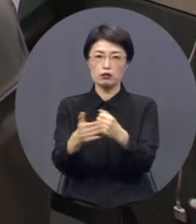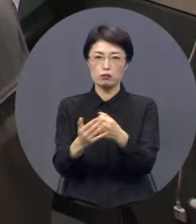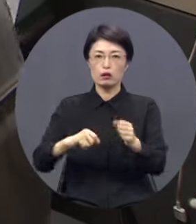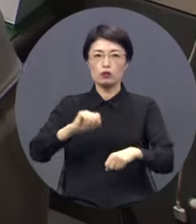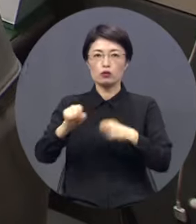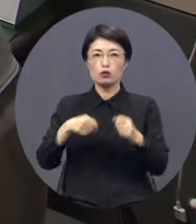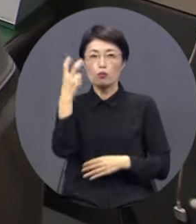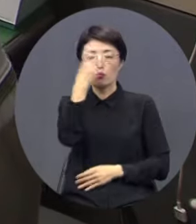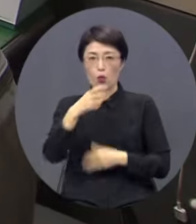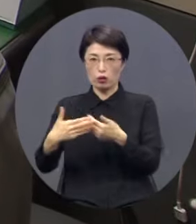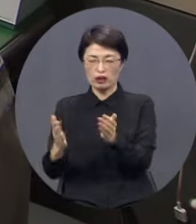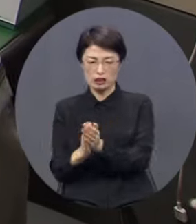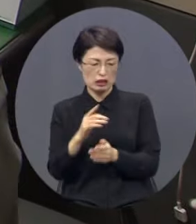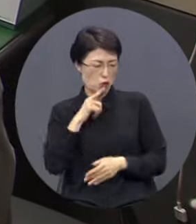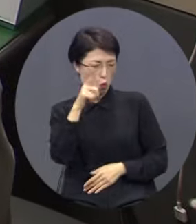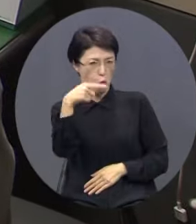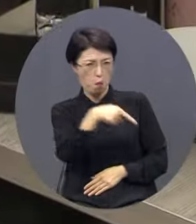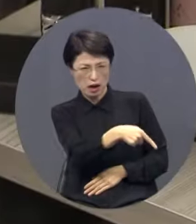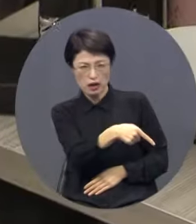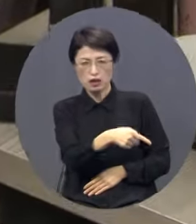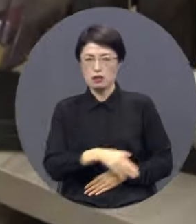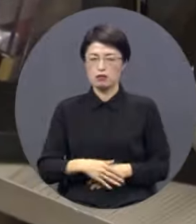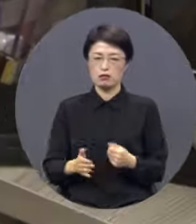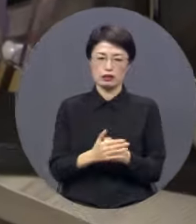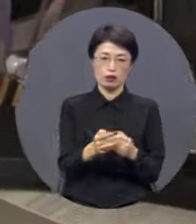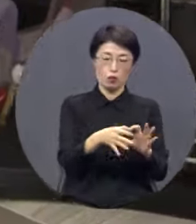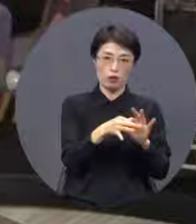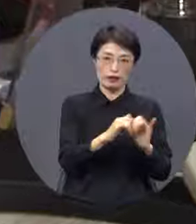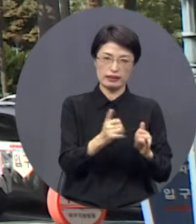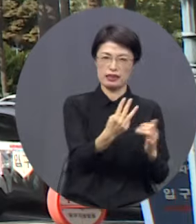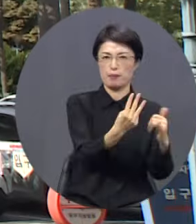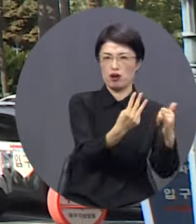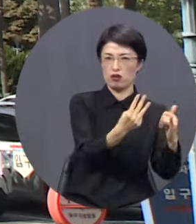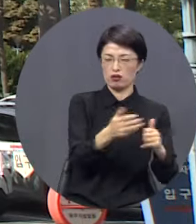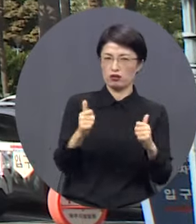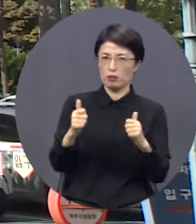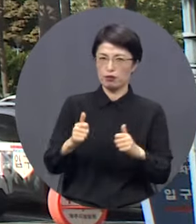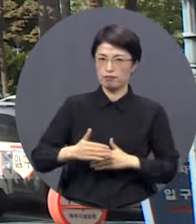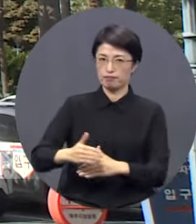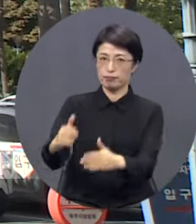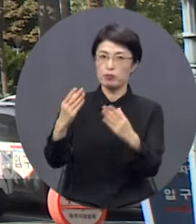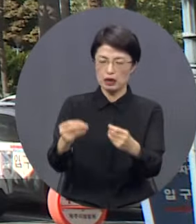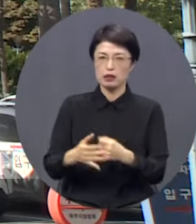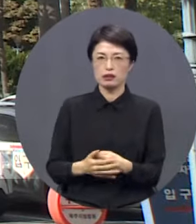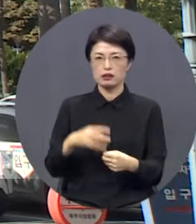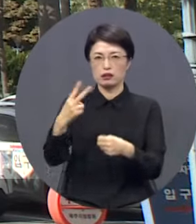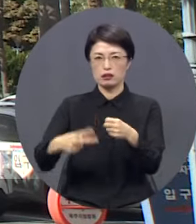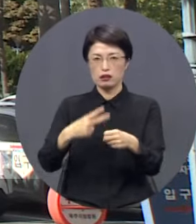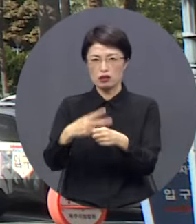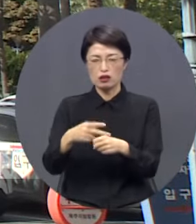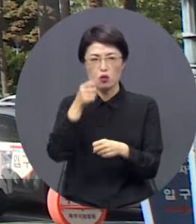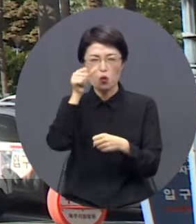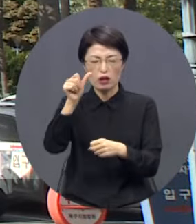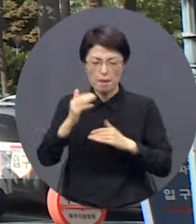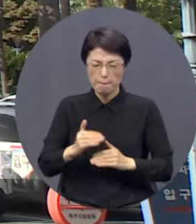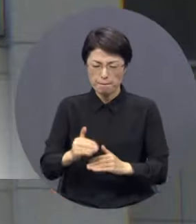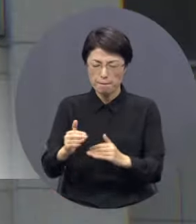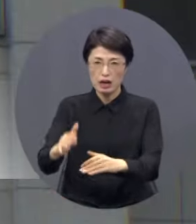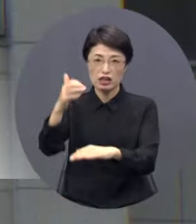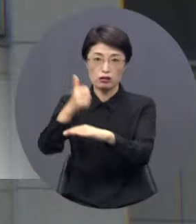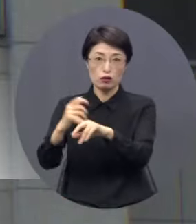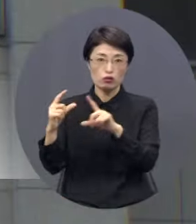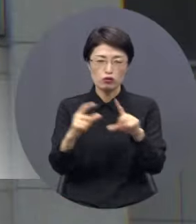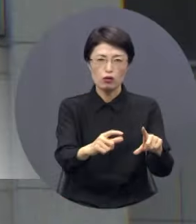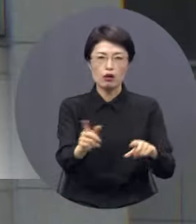고발로 업체들과 관계자 3명이 재판에 넘겨졌습니다. 2년 5개월 만에 열린 선고 공판에서